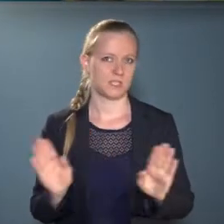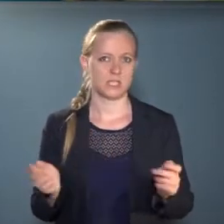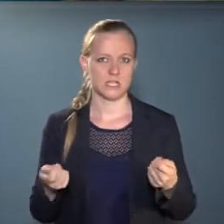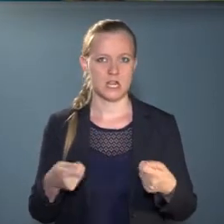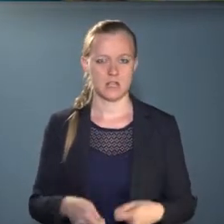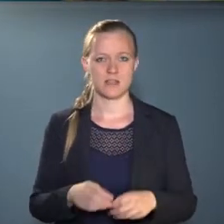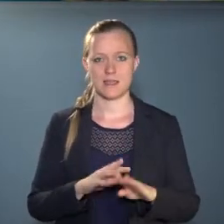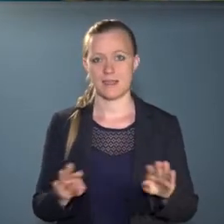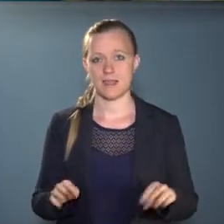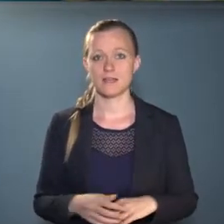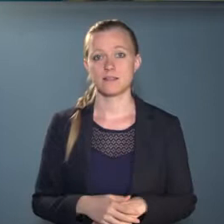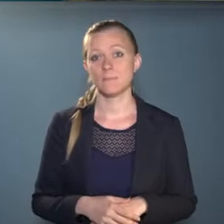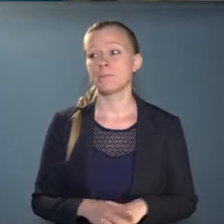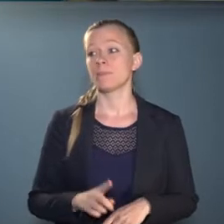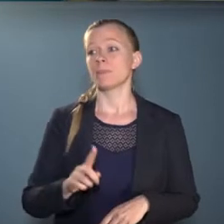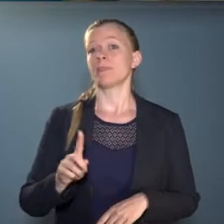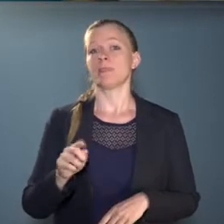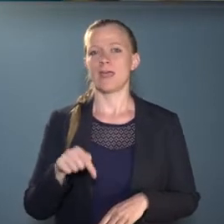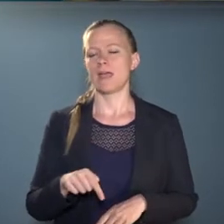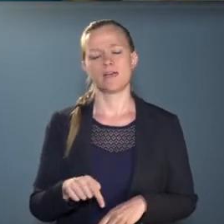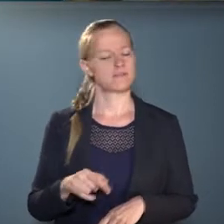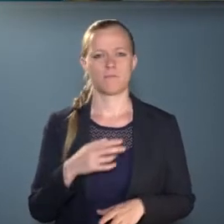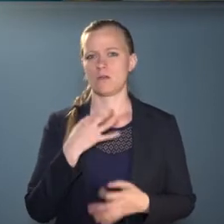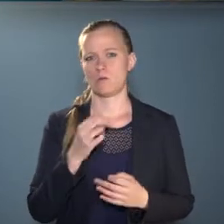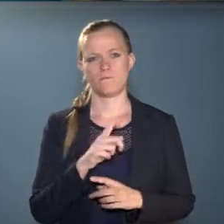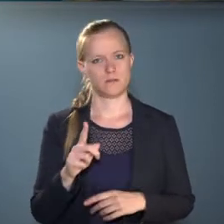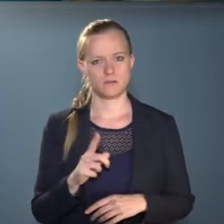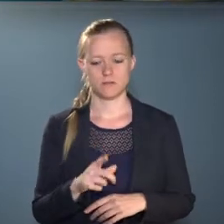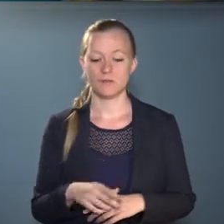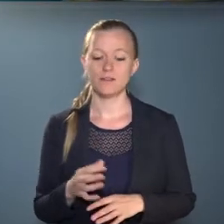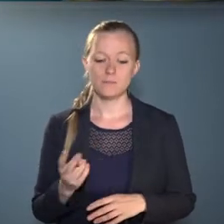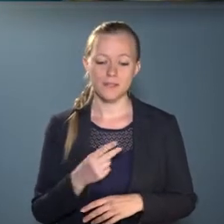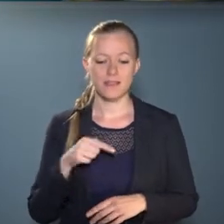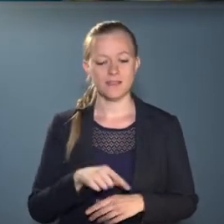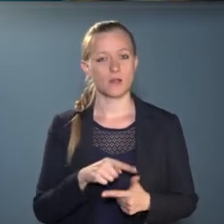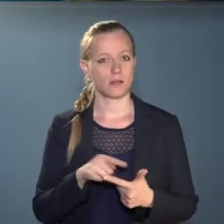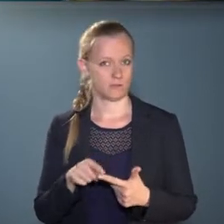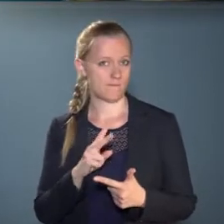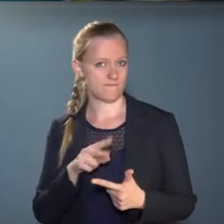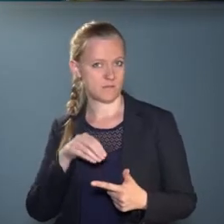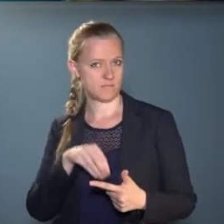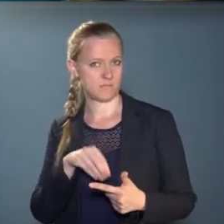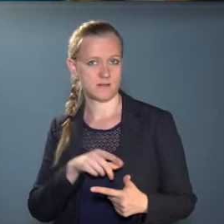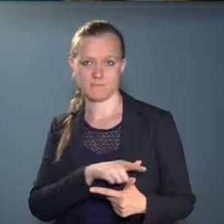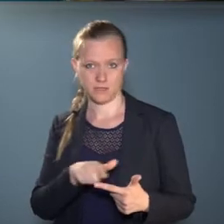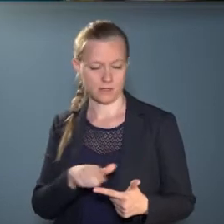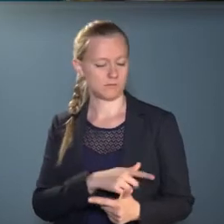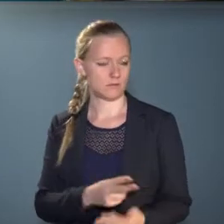dolgot. Ellenben ez messze nem erről szól. Természetesen ez a kettő megvan, mert mind a kettő